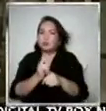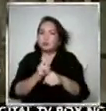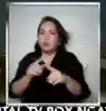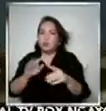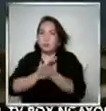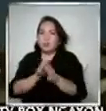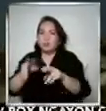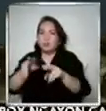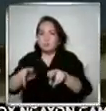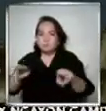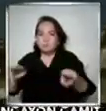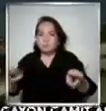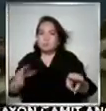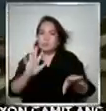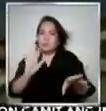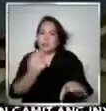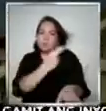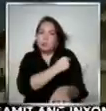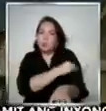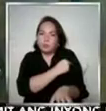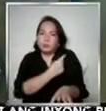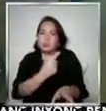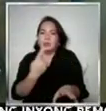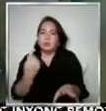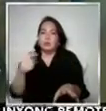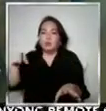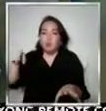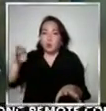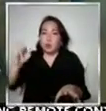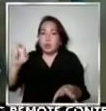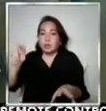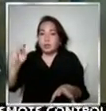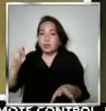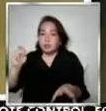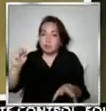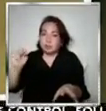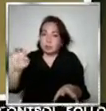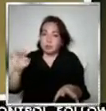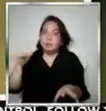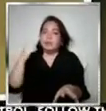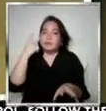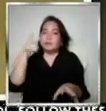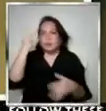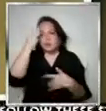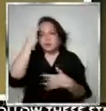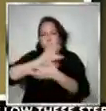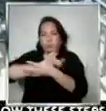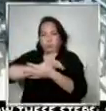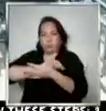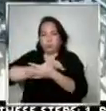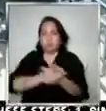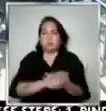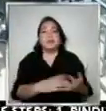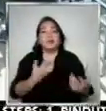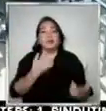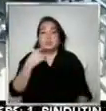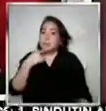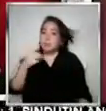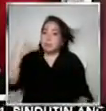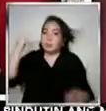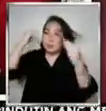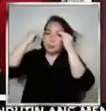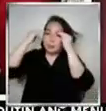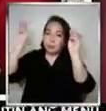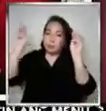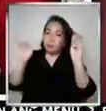ay handa na itong tumanggap ng mga pasyenteng positibo sa COVID-19. Pero ayon sa tweet ni Pasig Mayor Vico Soto, tututukan dito yung mga asymptomatic